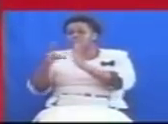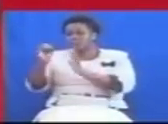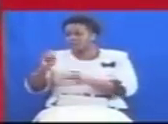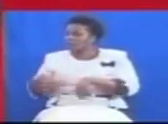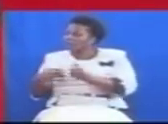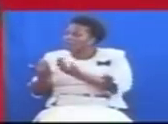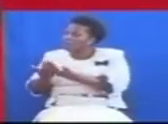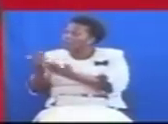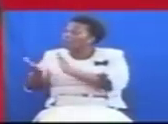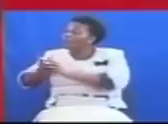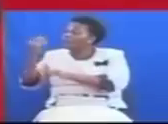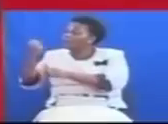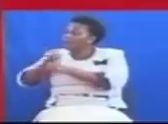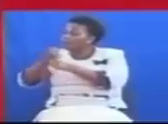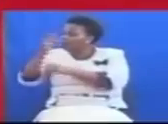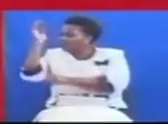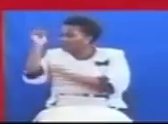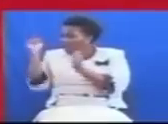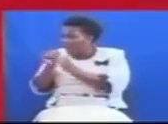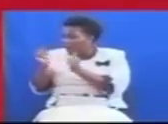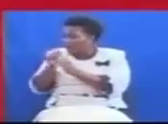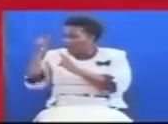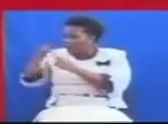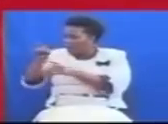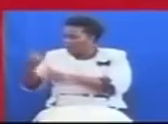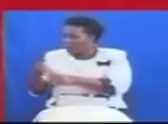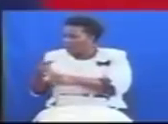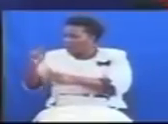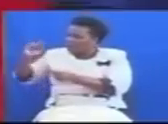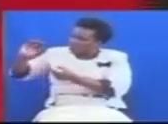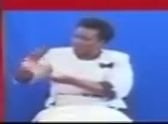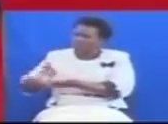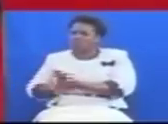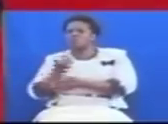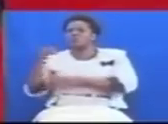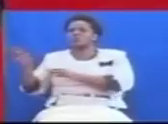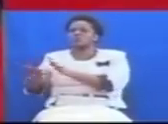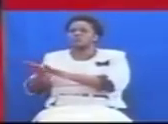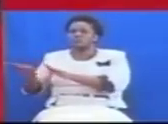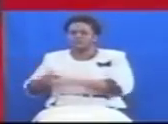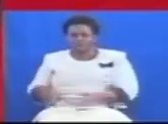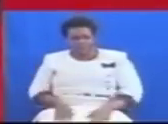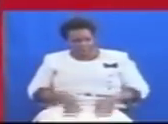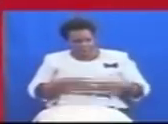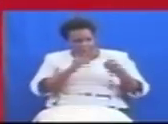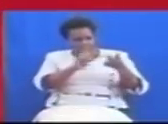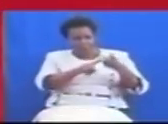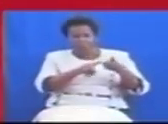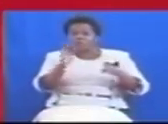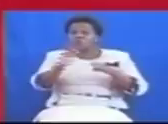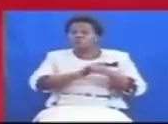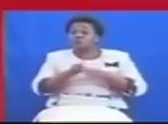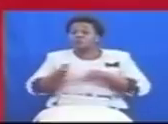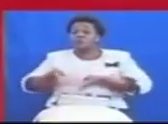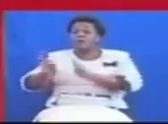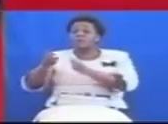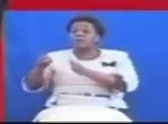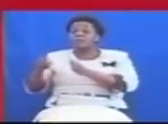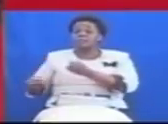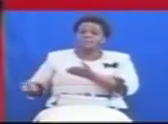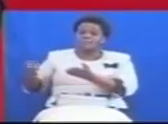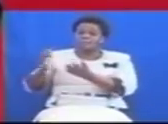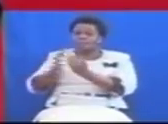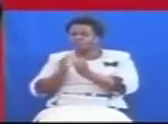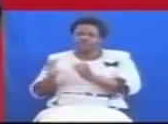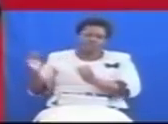ili iendelee kupitika wakati wote na wananchi wetu wasiweze kupata shida katika eneo hili. Swali la pili ni kupandishwa hadhi kwa barabara hii. Mheshimiwa Naibu Spika, swala la kupandisha